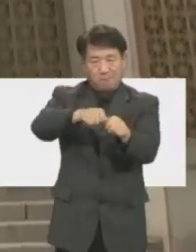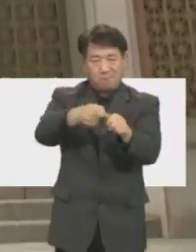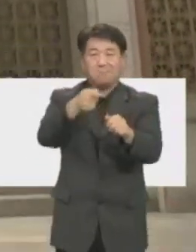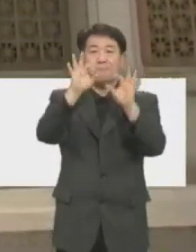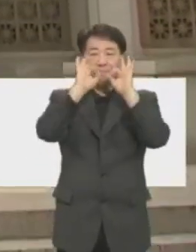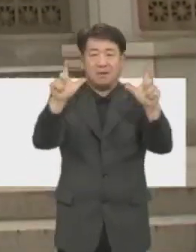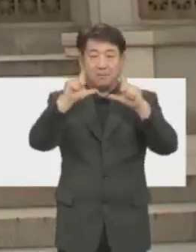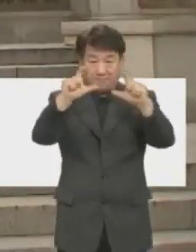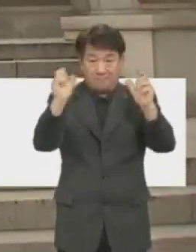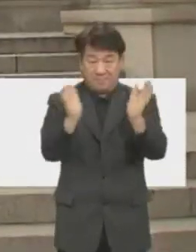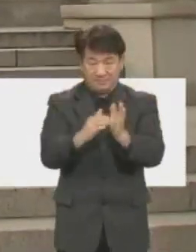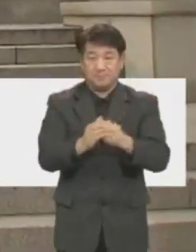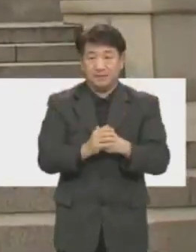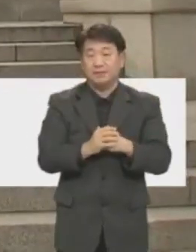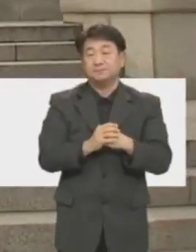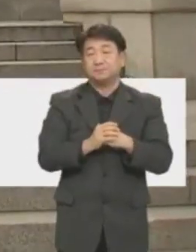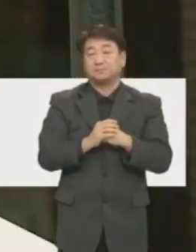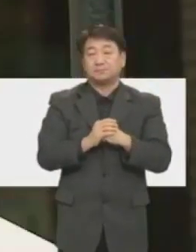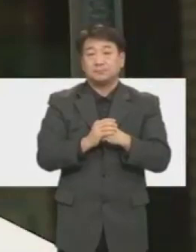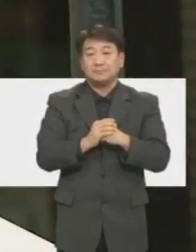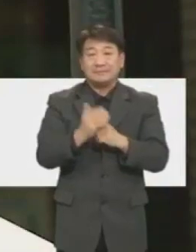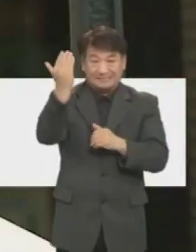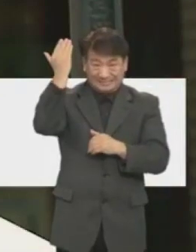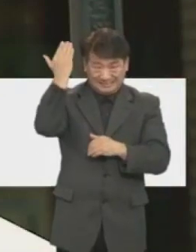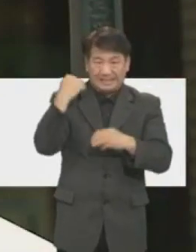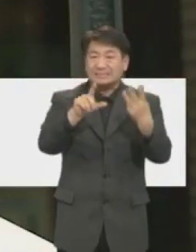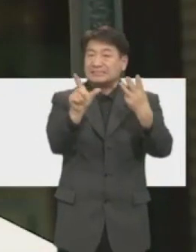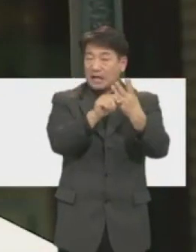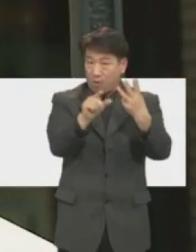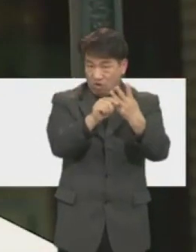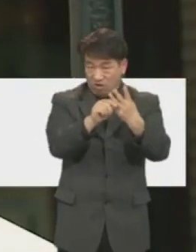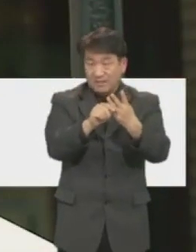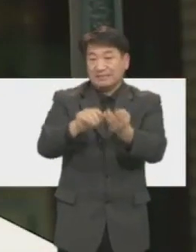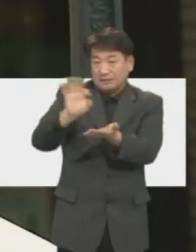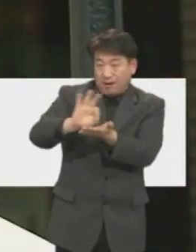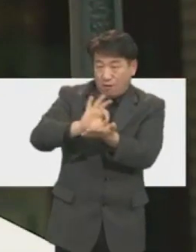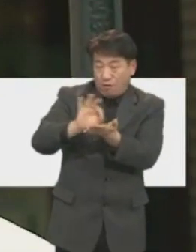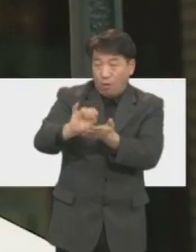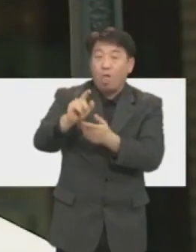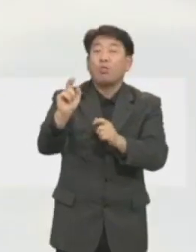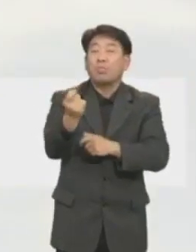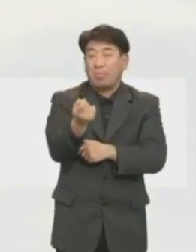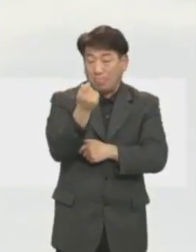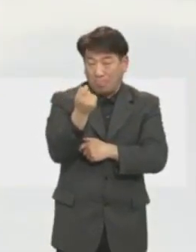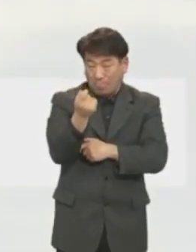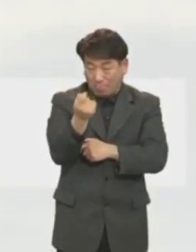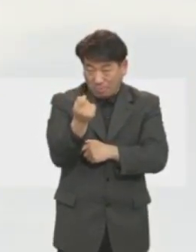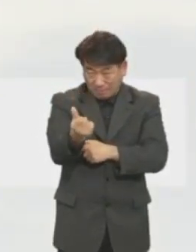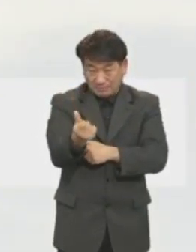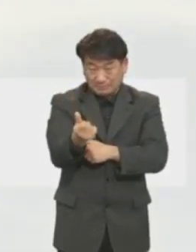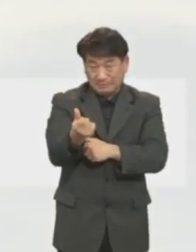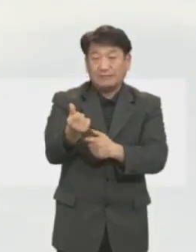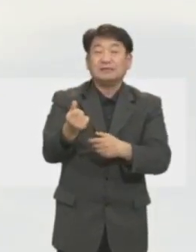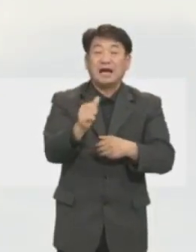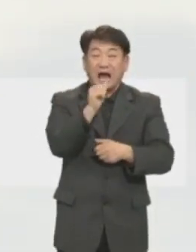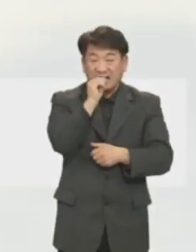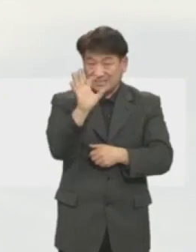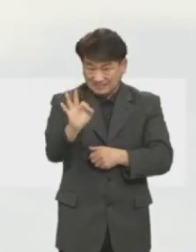선고받았습니다. 대전고법 김병식 판사는 지난해 3월 시중 유통량이 적어 액면가보다 수십 배 높은 가격에